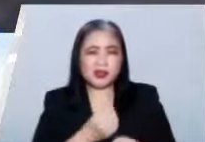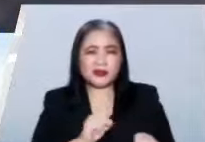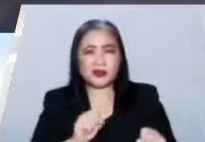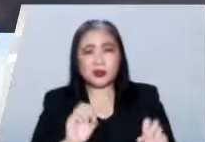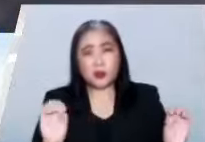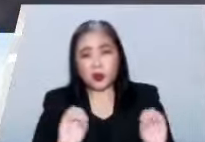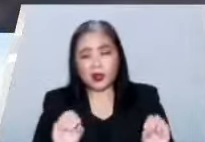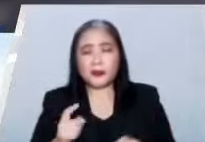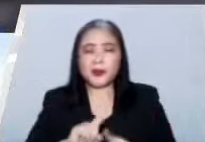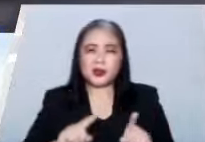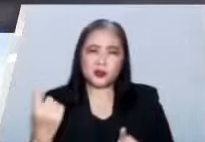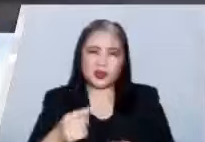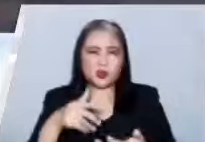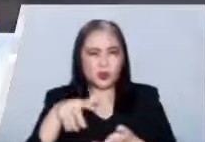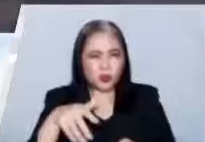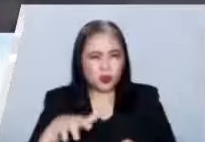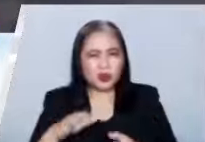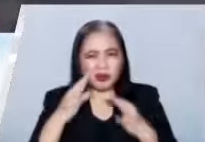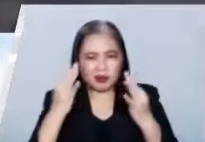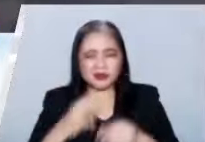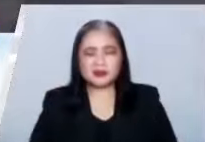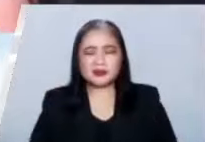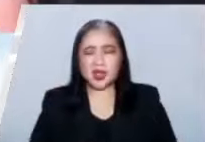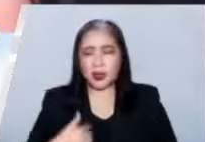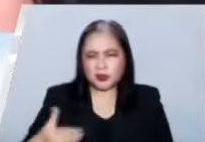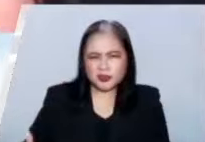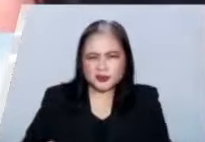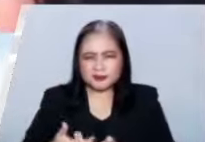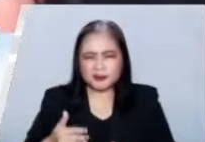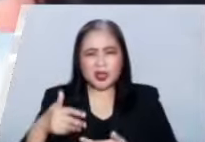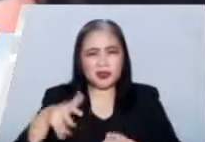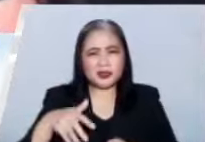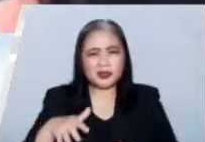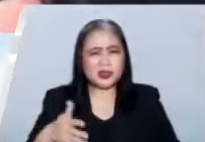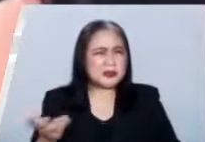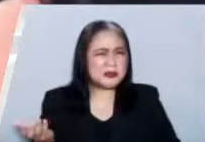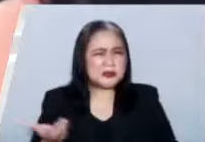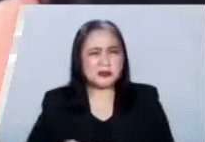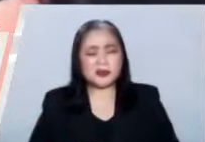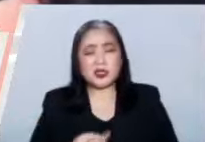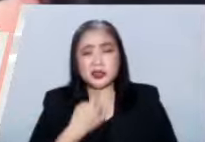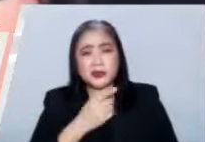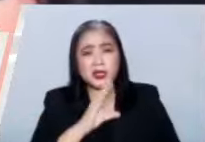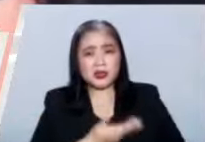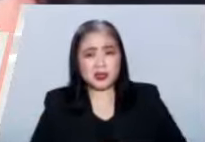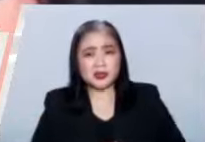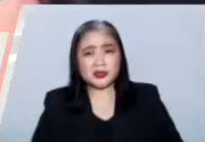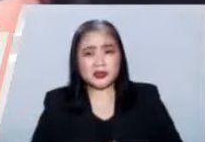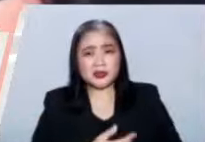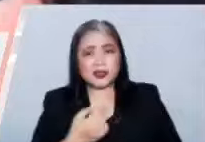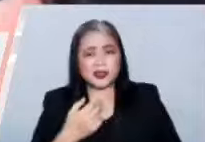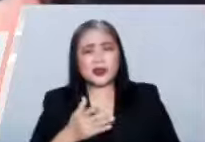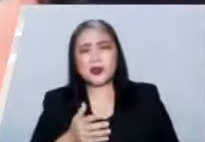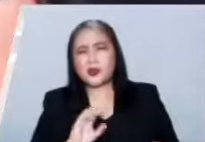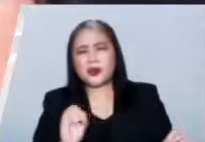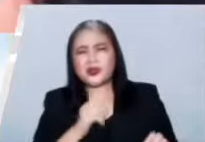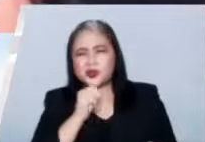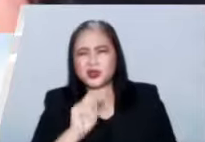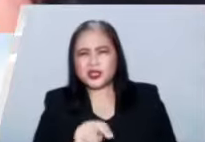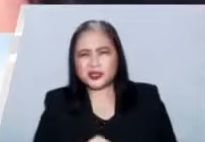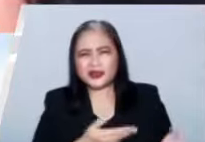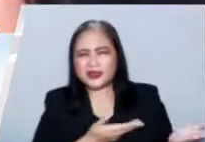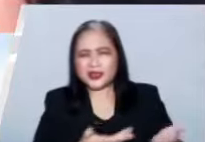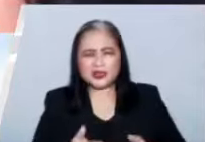bigan ko lang dinampot ung aso ko yun lang ang dala-dala ko Sabi ko lang sa anak ko t saka sa manugan ko Hwag na kayong magdala buhat Takbo na tayo